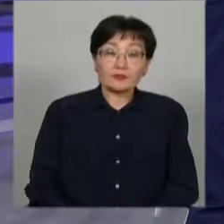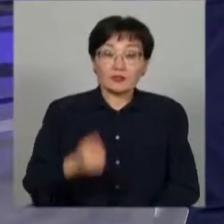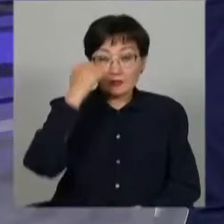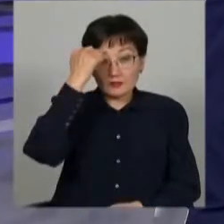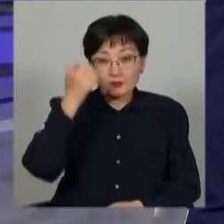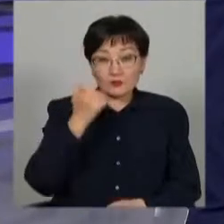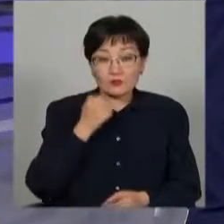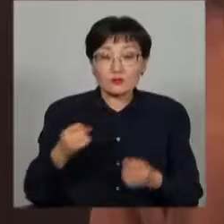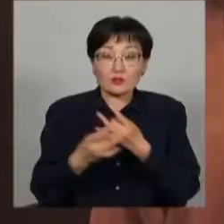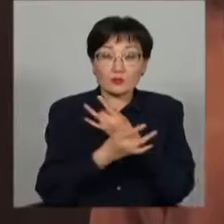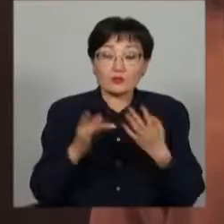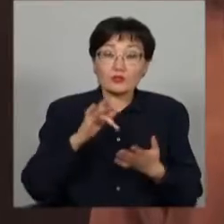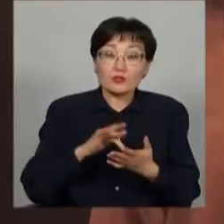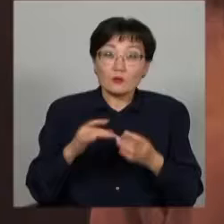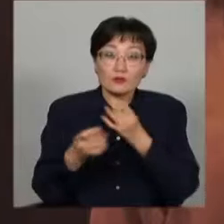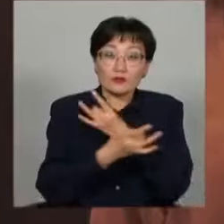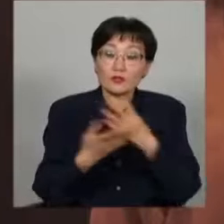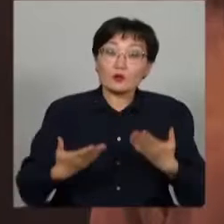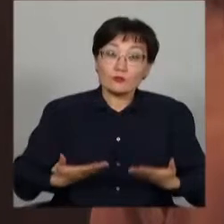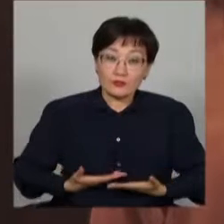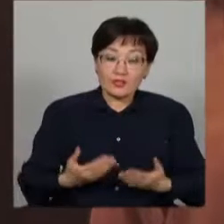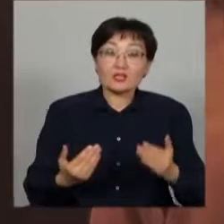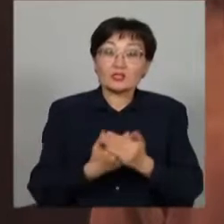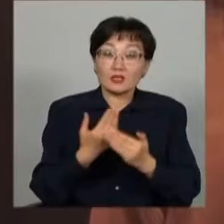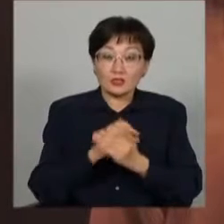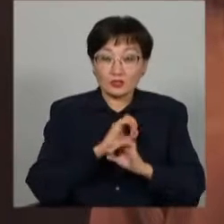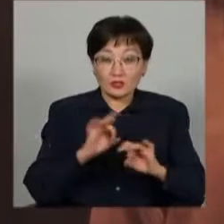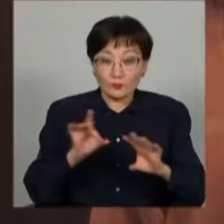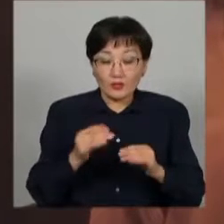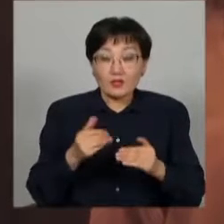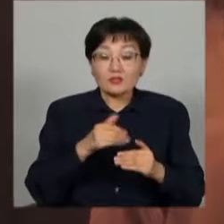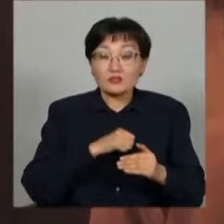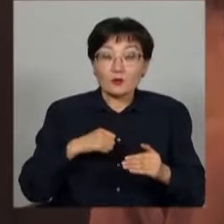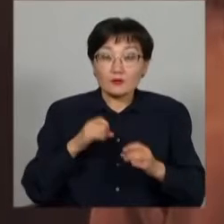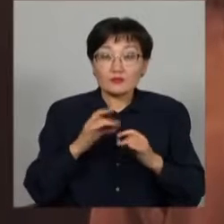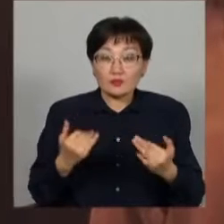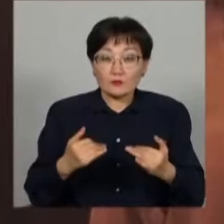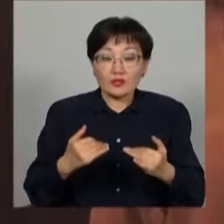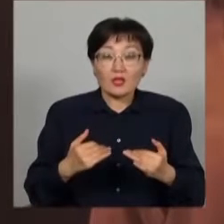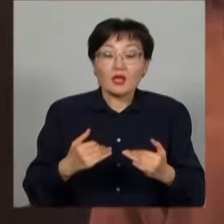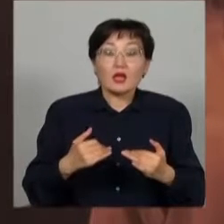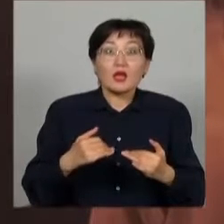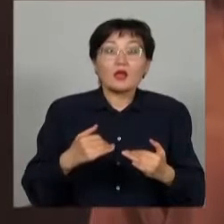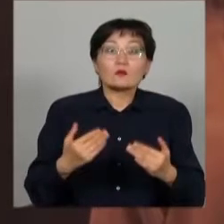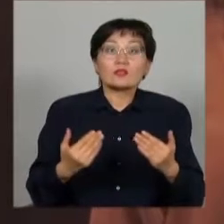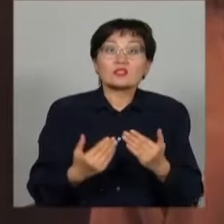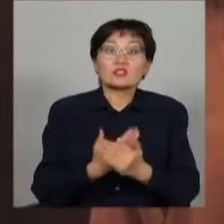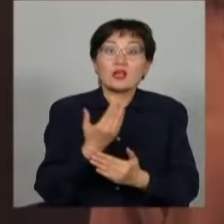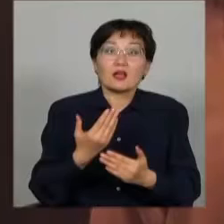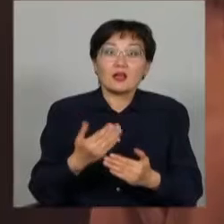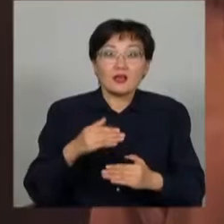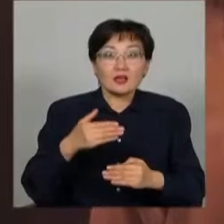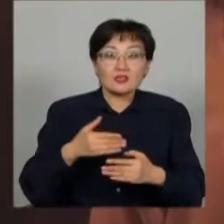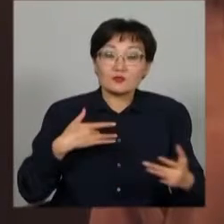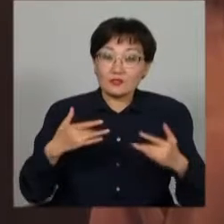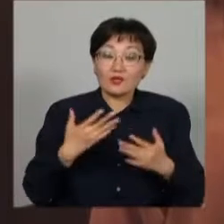Рахмет, Қайрат. Мәдени Астананың мәдени өмірінен бірер жаңалық болсын. Жаңа өзіңде айттың, қазір Әкем театрда жап жаңа қойылымның тұсауы